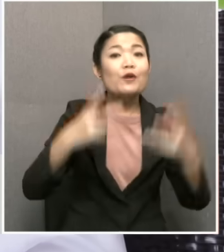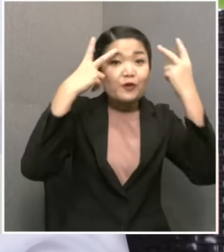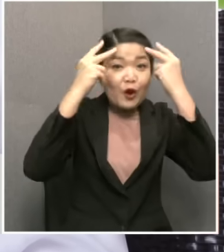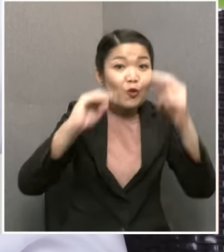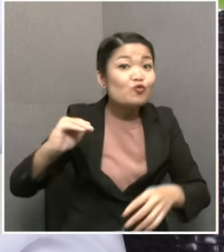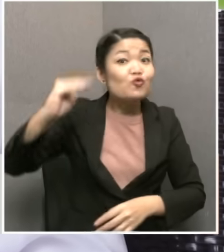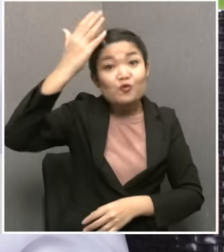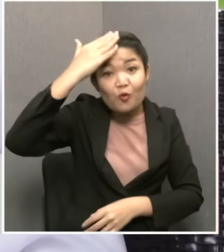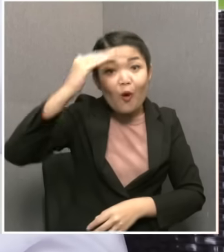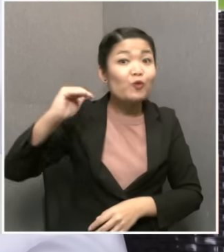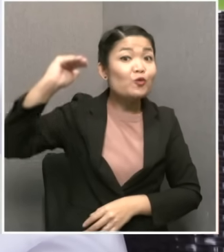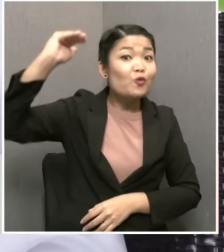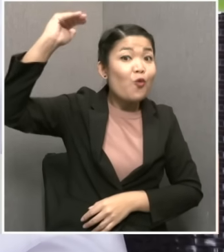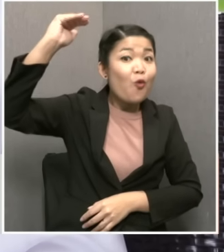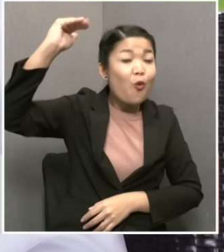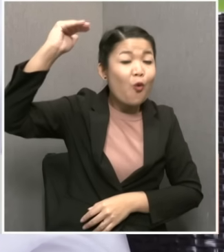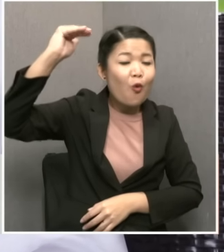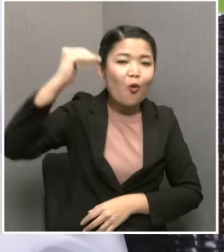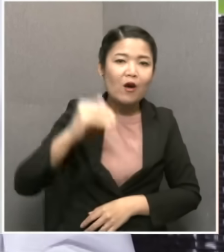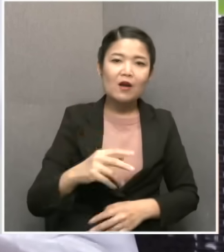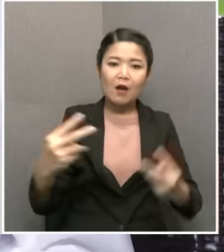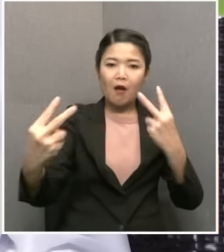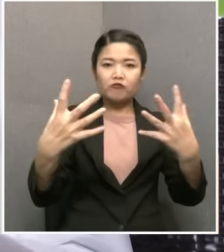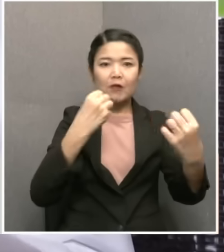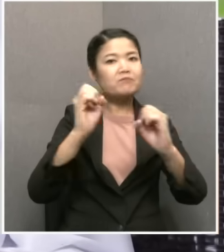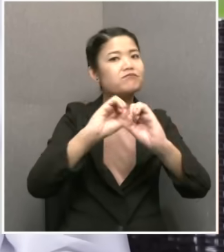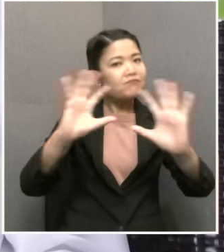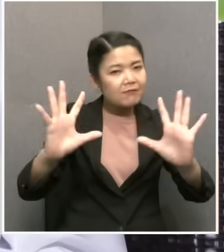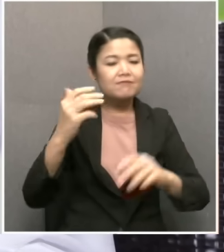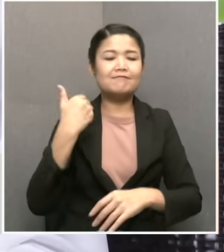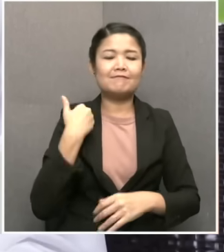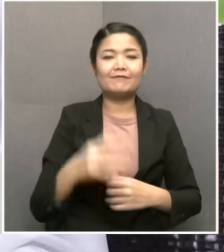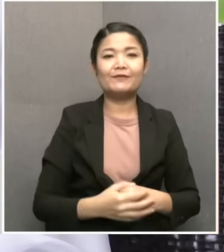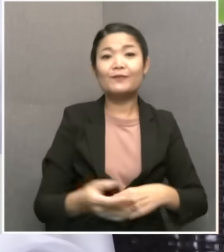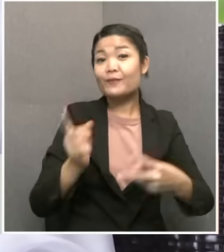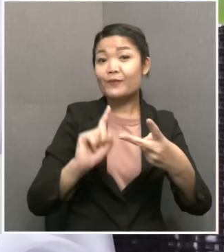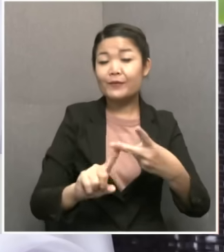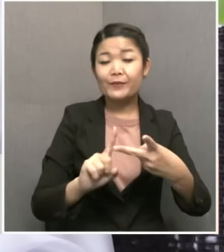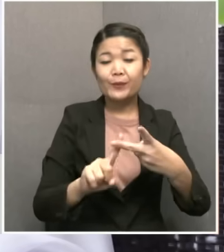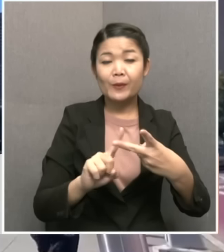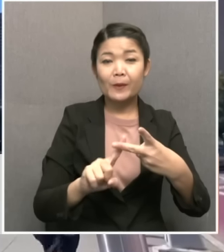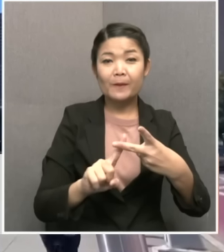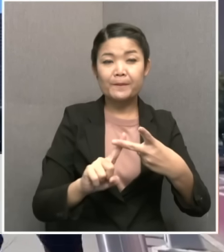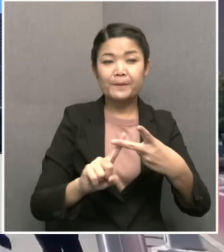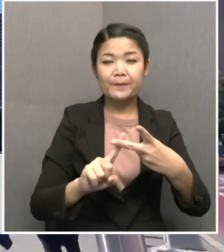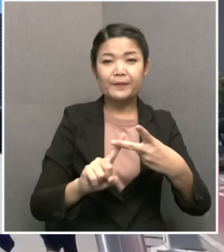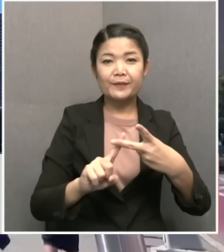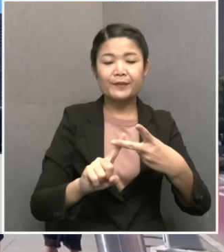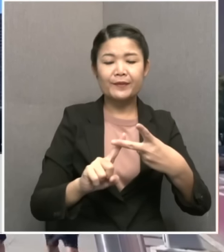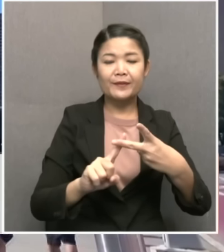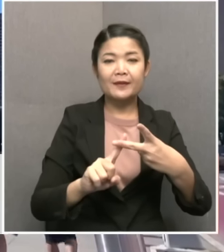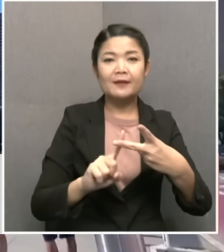ะครับ เด่นเลย เด่นมากเพราะฉะนั้นก็ได้เปรียบนะครับก ็ อันนี้ก็ส่วนแรกส่วนที่สองก็คือนำเอ